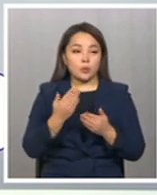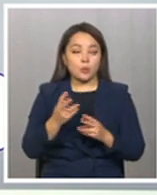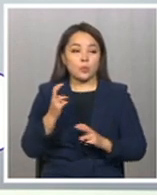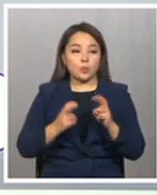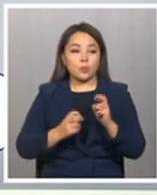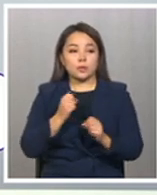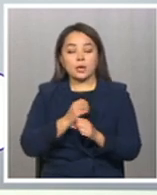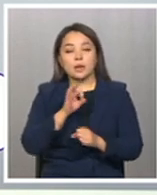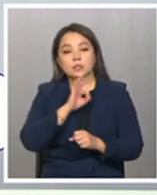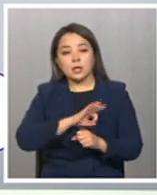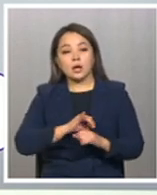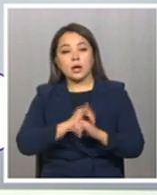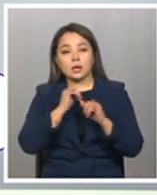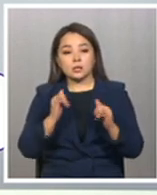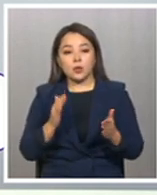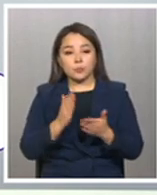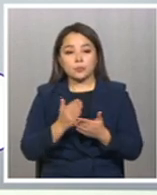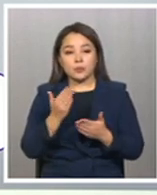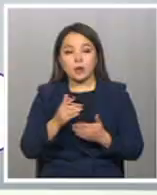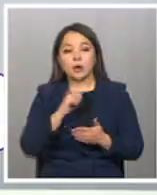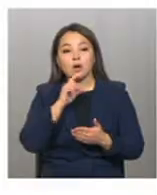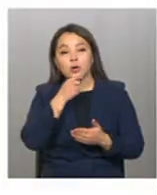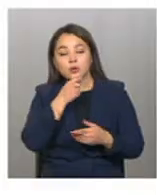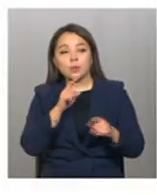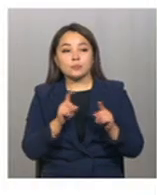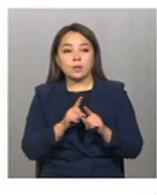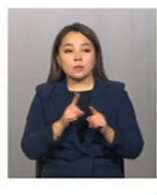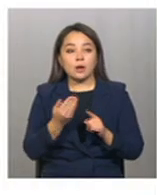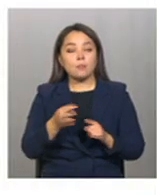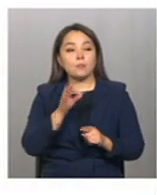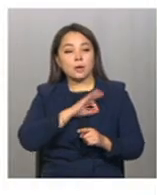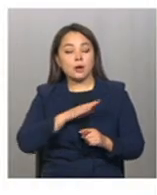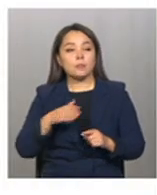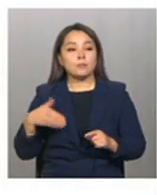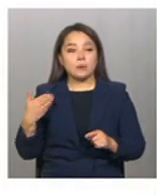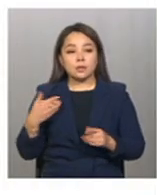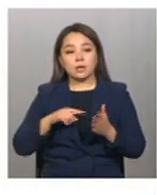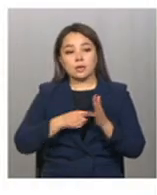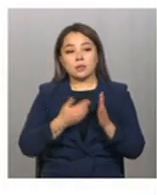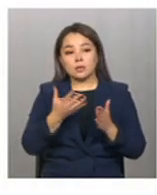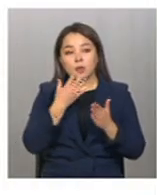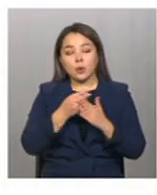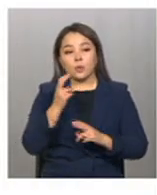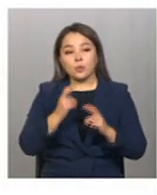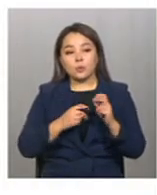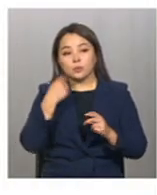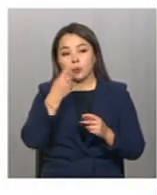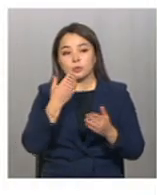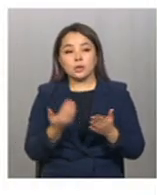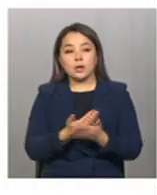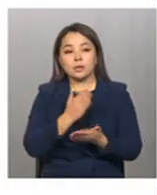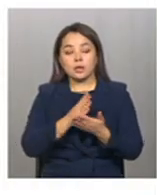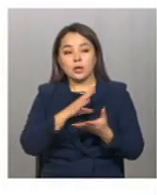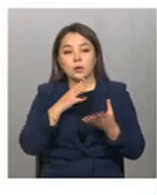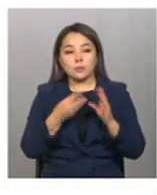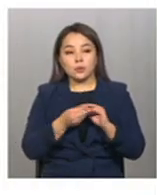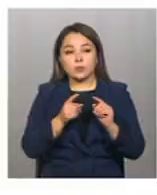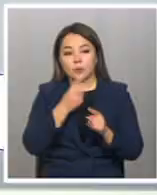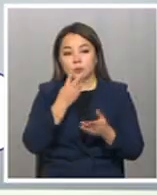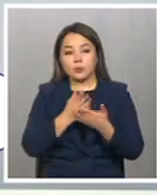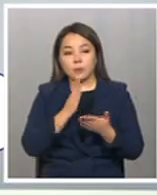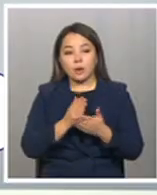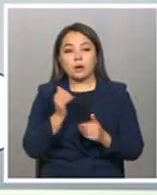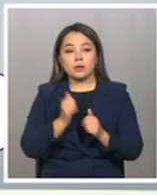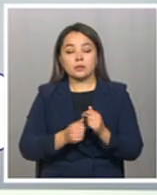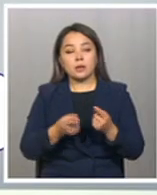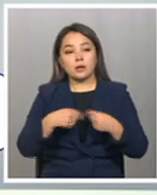өндірістің тиімділігін арттыру және экономикалық пайда алу мақсатында өндірістің жаңа түрлерін игеру болып саналады. Яғни